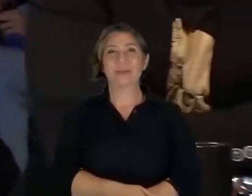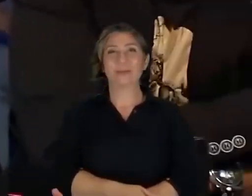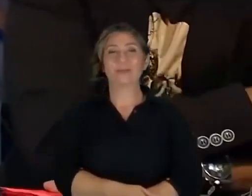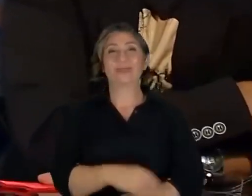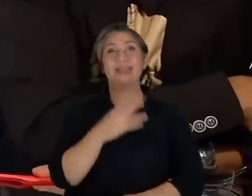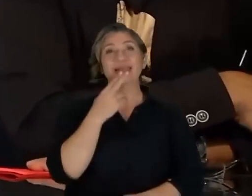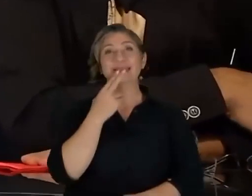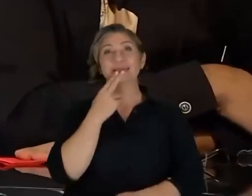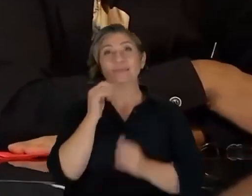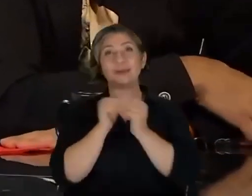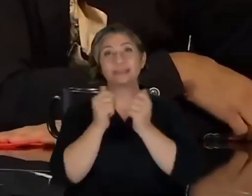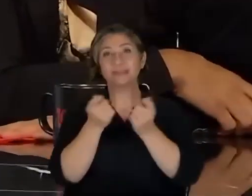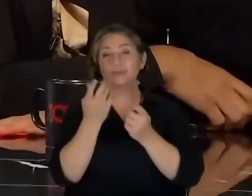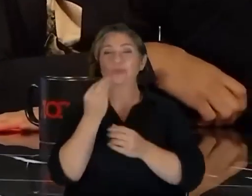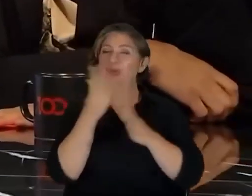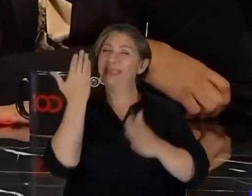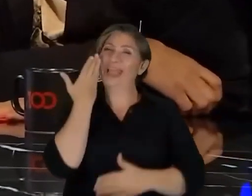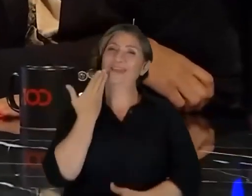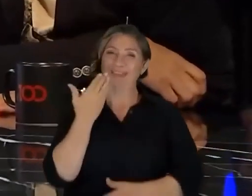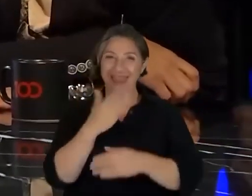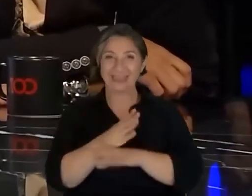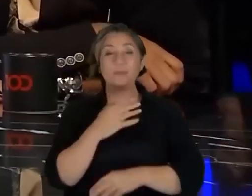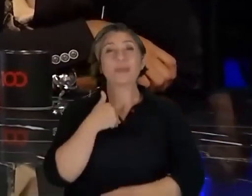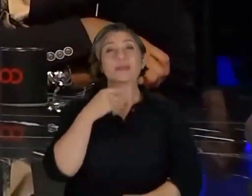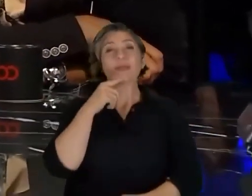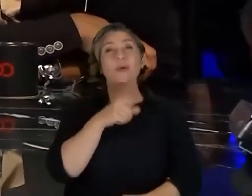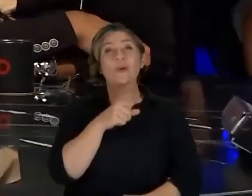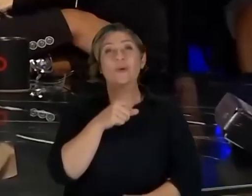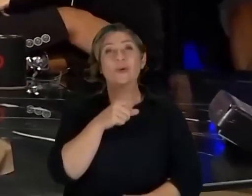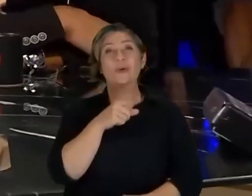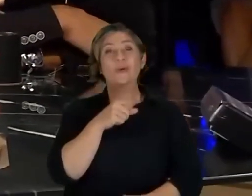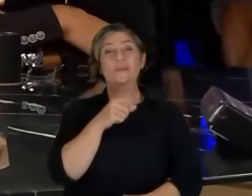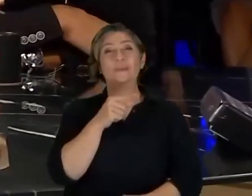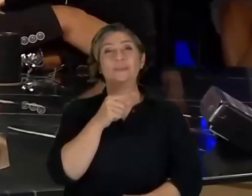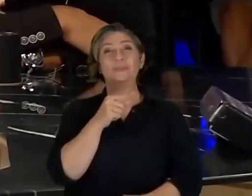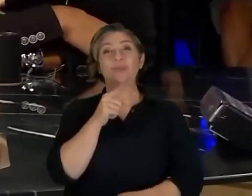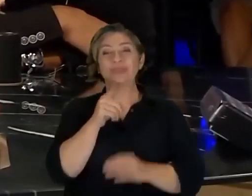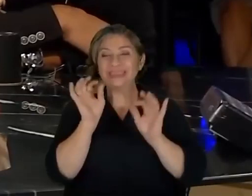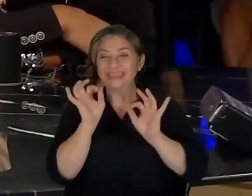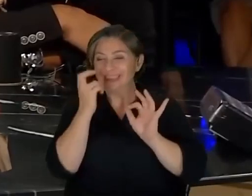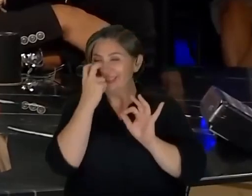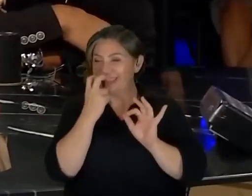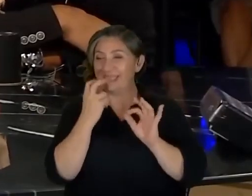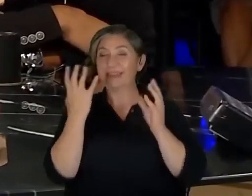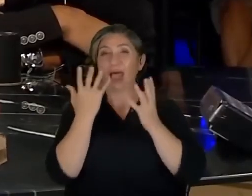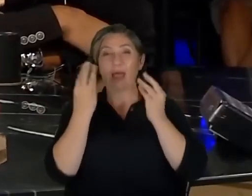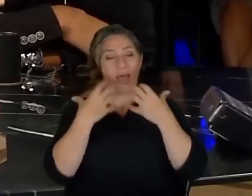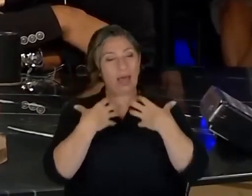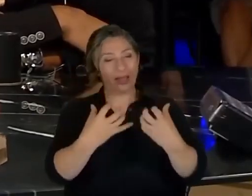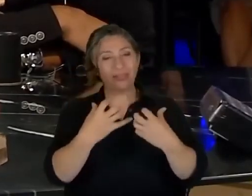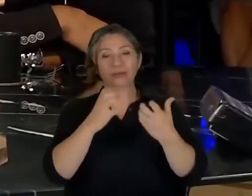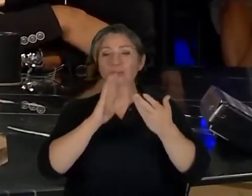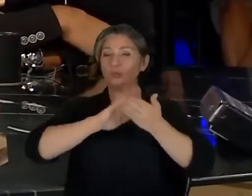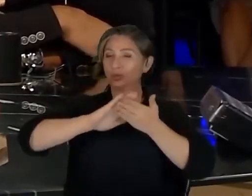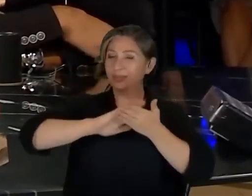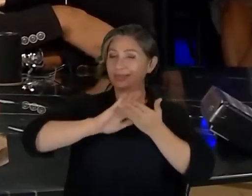Peki hanımefendiyle çalışmak nasıl? Çok büyük keyifti gerçekten. Benim o bu titizliğimi gayet iyi aldı,